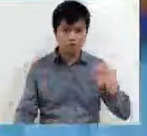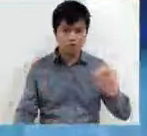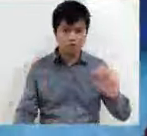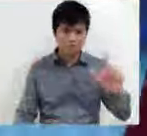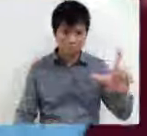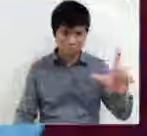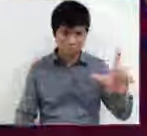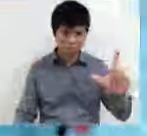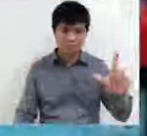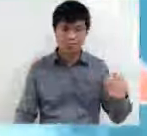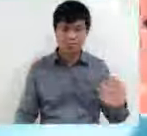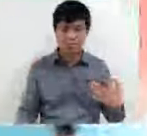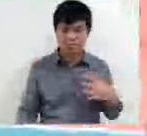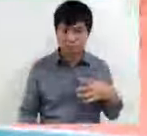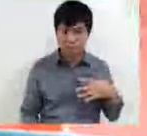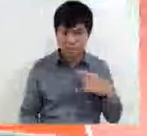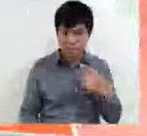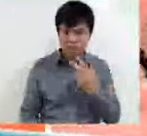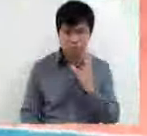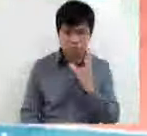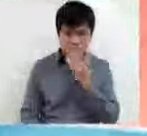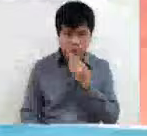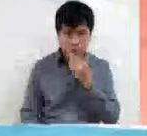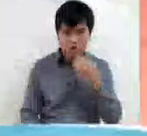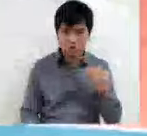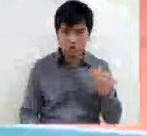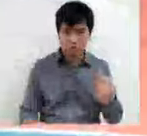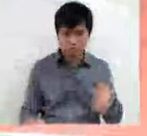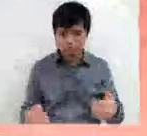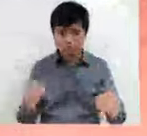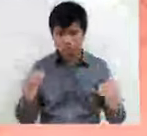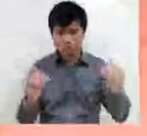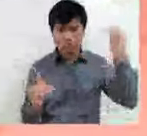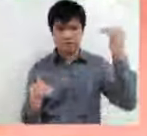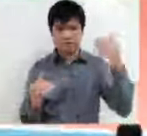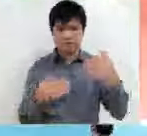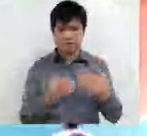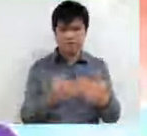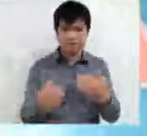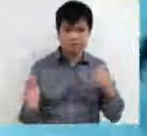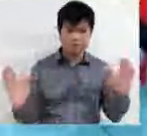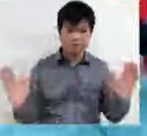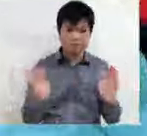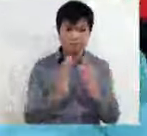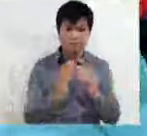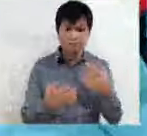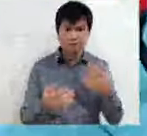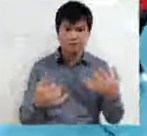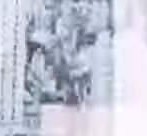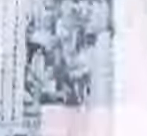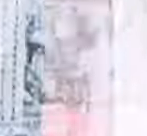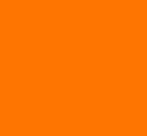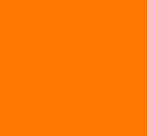Inaantabayanan kung sino ang una ang makakalamang bago sila muling magharap sa Game 2 sa Sabado.